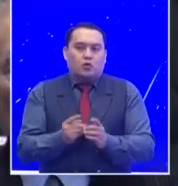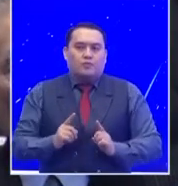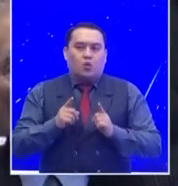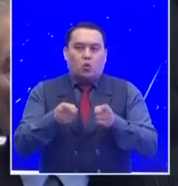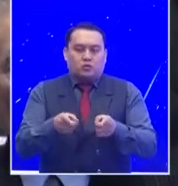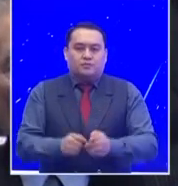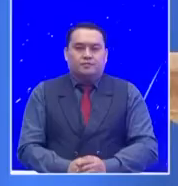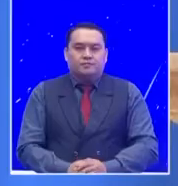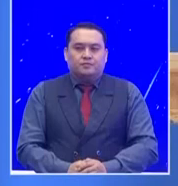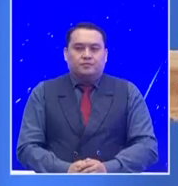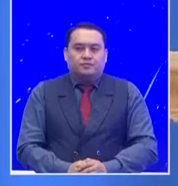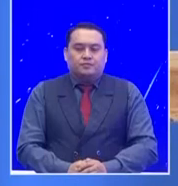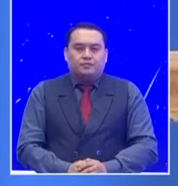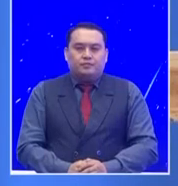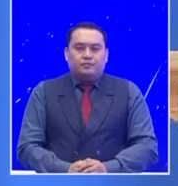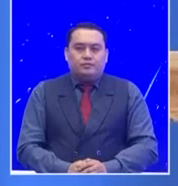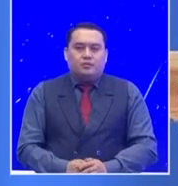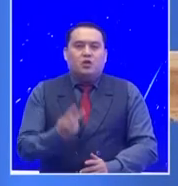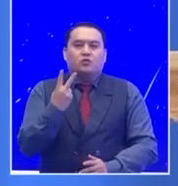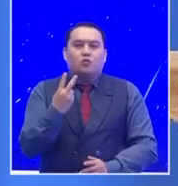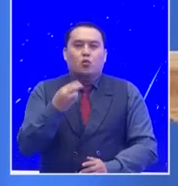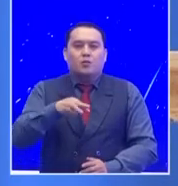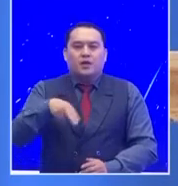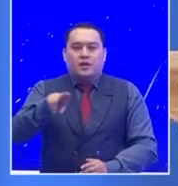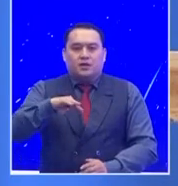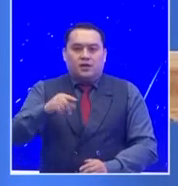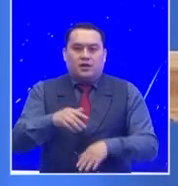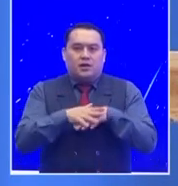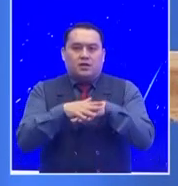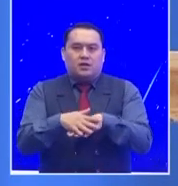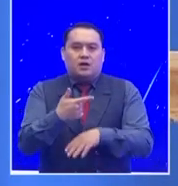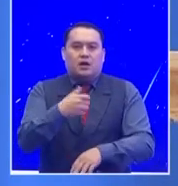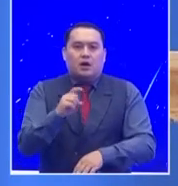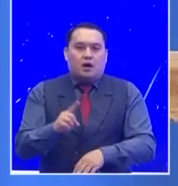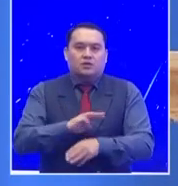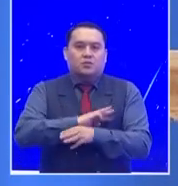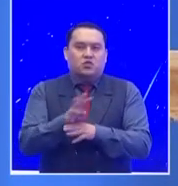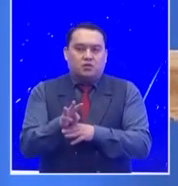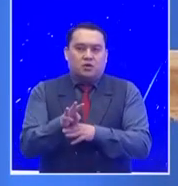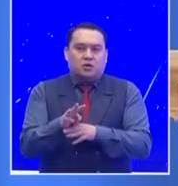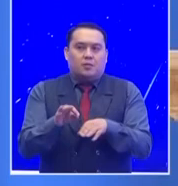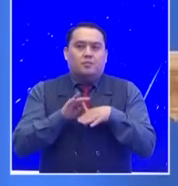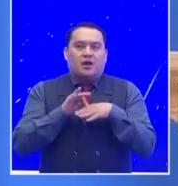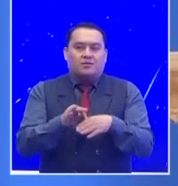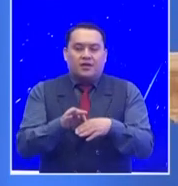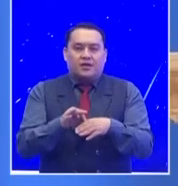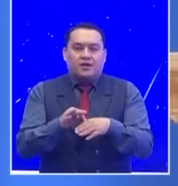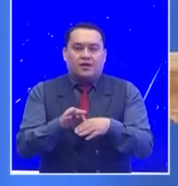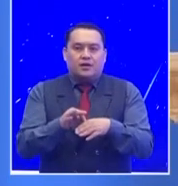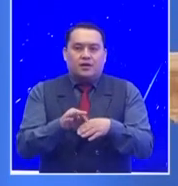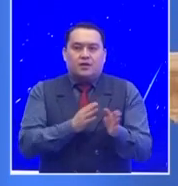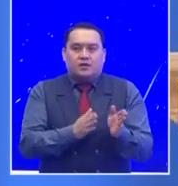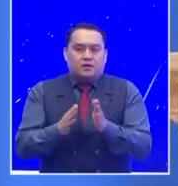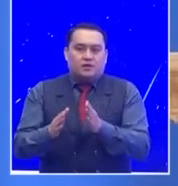немалые средства. Не менее 2 миллиардов тенге я буду выделять на газоснабжение и на проведение порядок